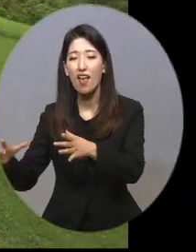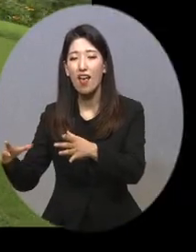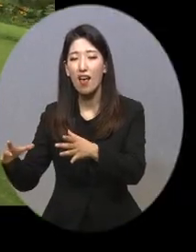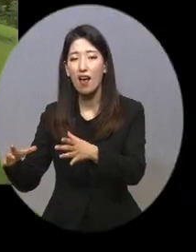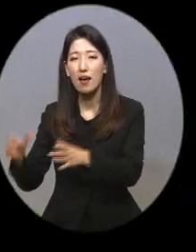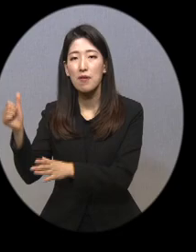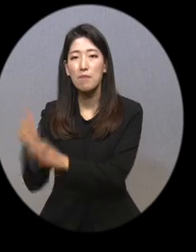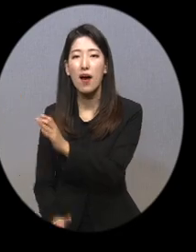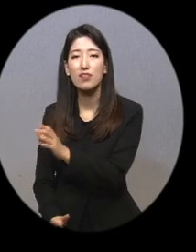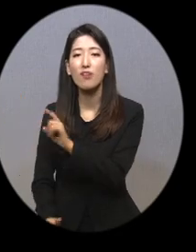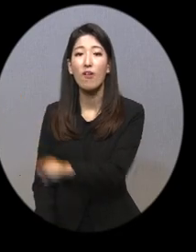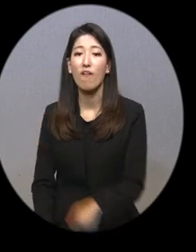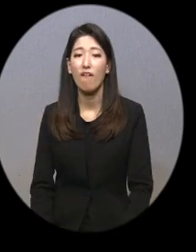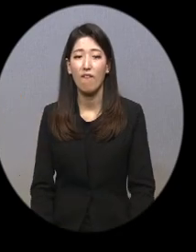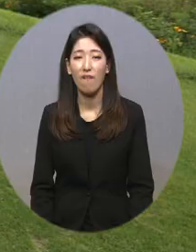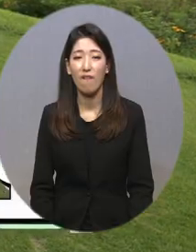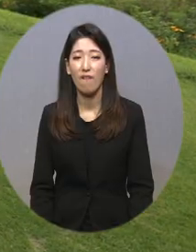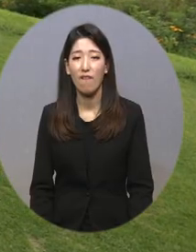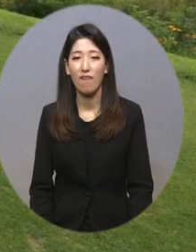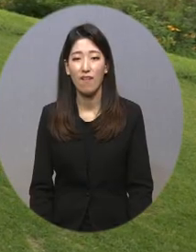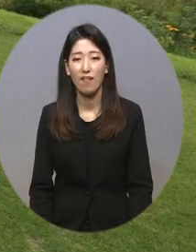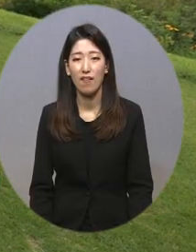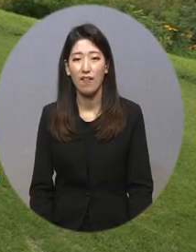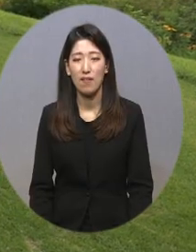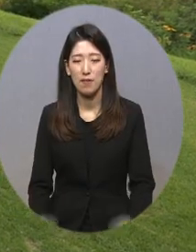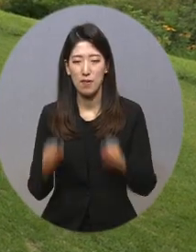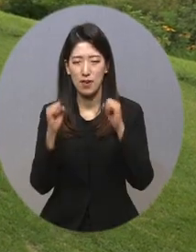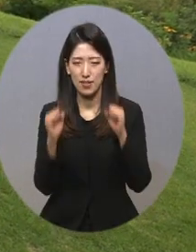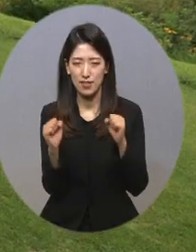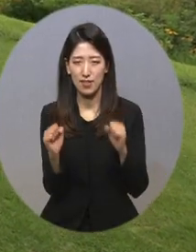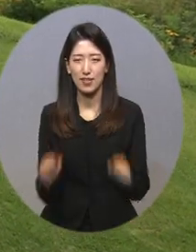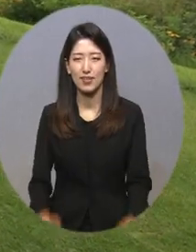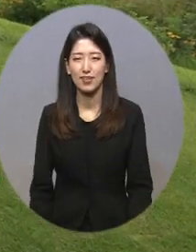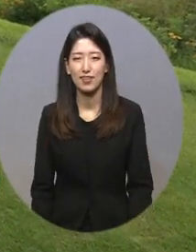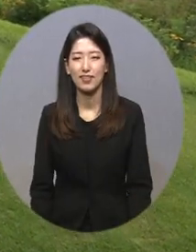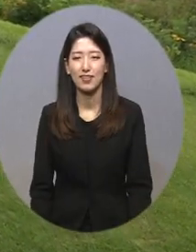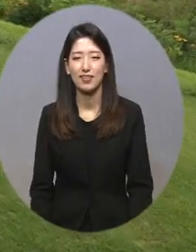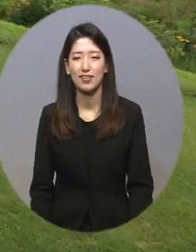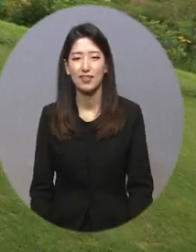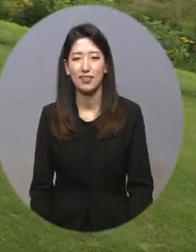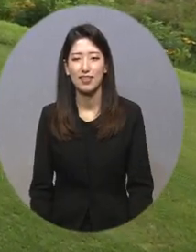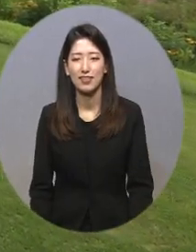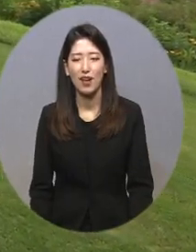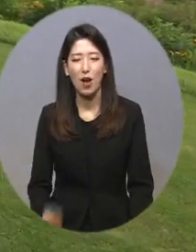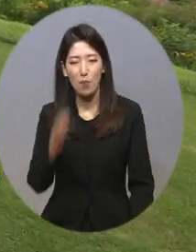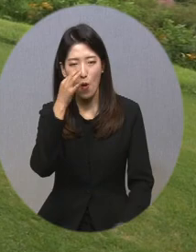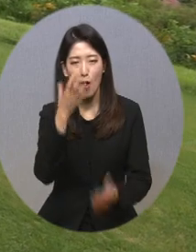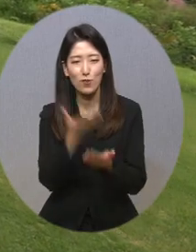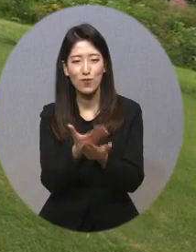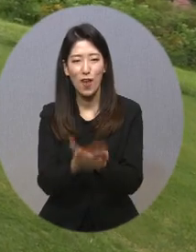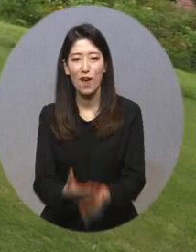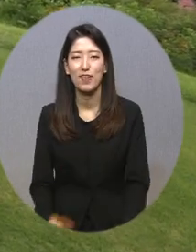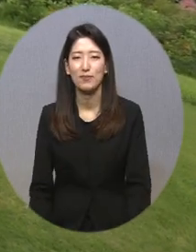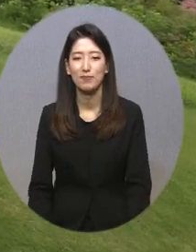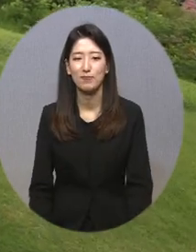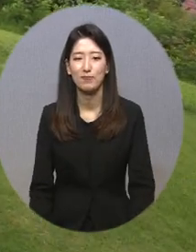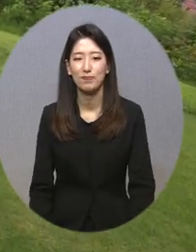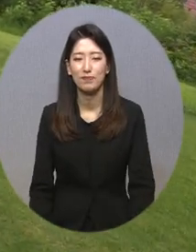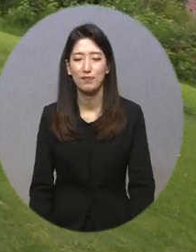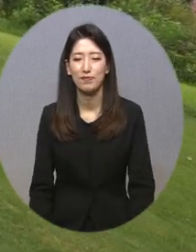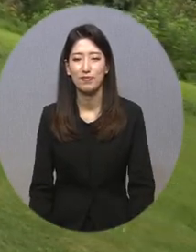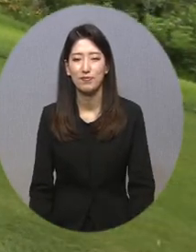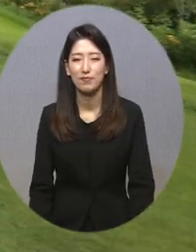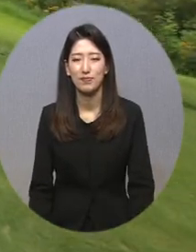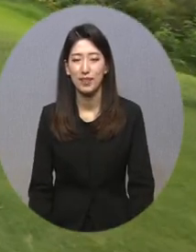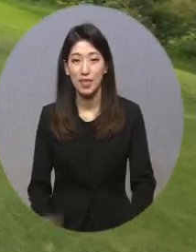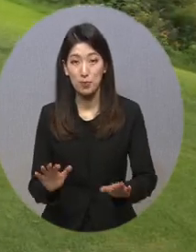찾는 거지. 우리가 다 목에 살고 있는 거야. 파이팅. 파이팅. 파이팅. 와, 보여주세요. 박수 눌러줄까요? 이번에 확인할